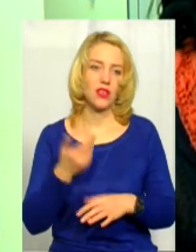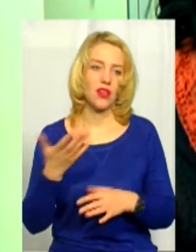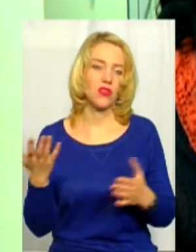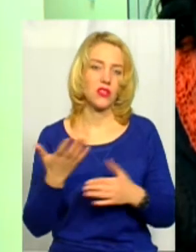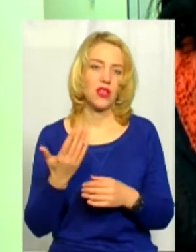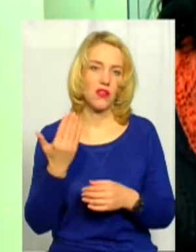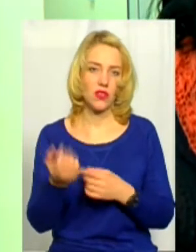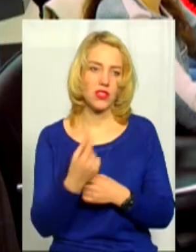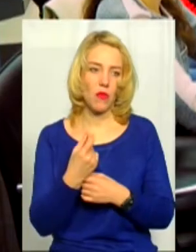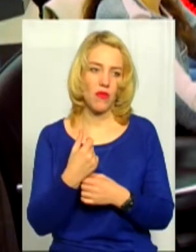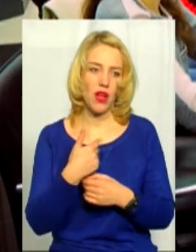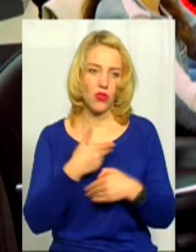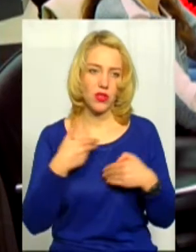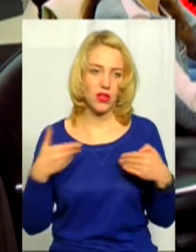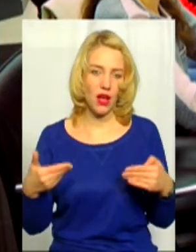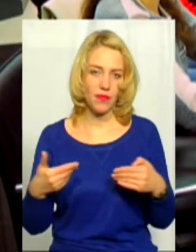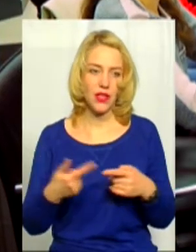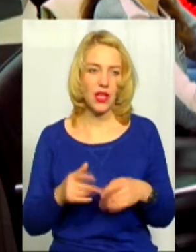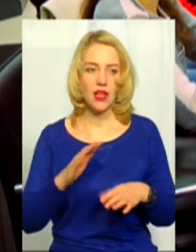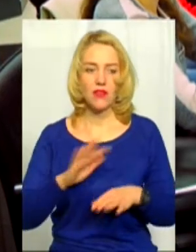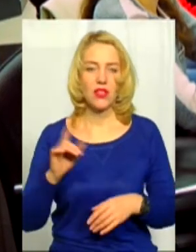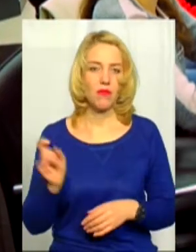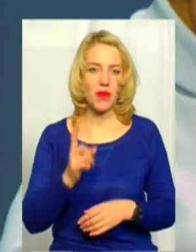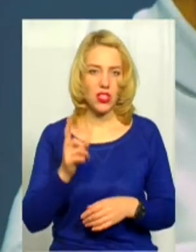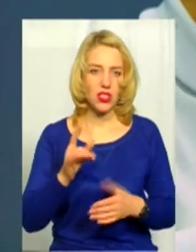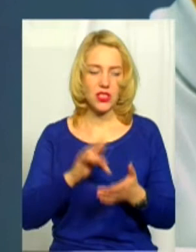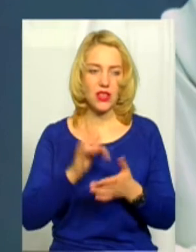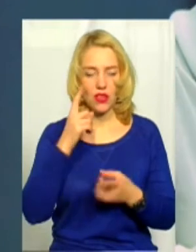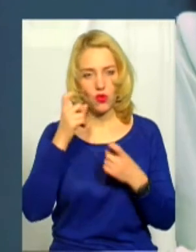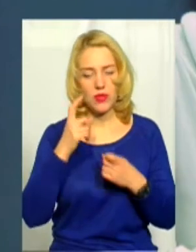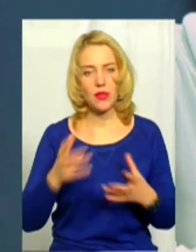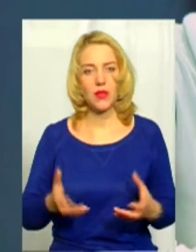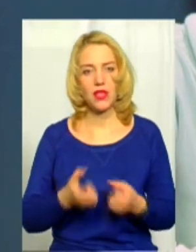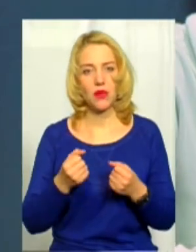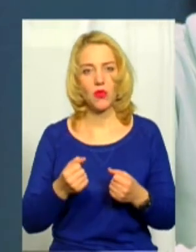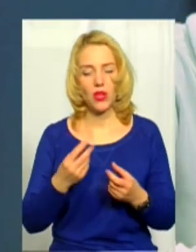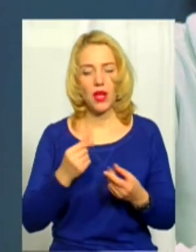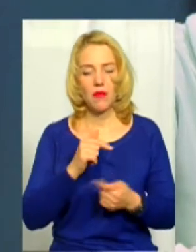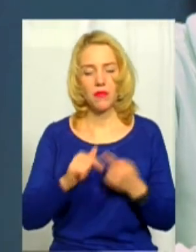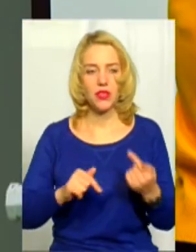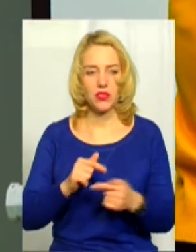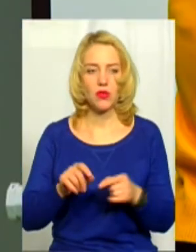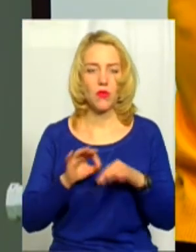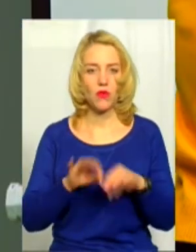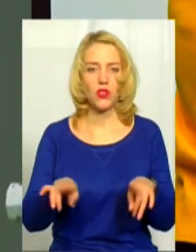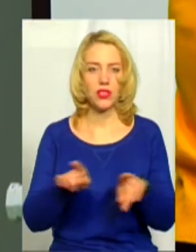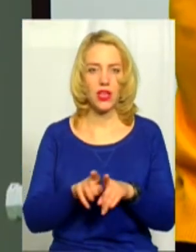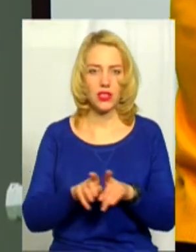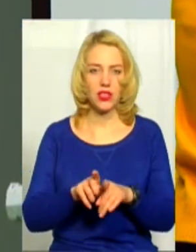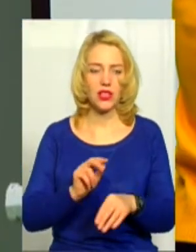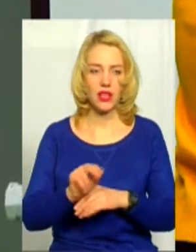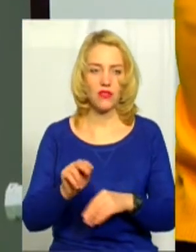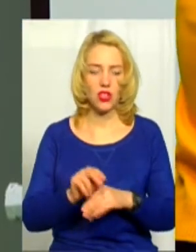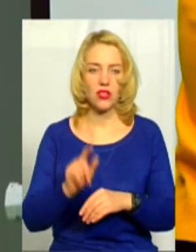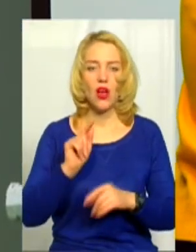там замовляють. Вже не вперше Центр інформаційної підтримки бізнесу проводить такі навчання. Окрім заощадливого виробництва,